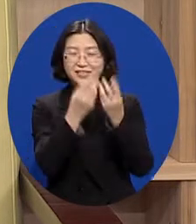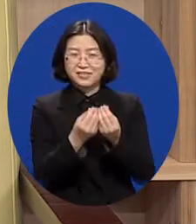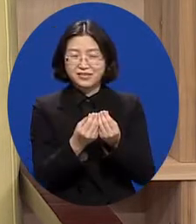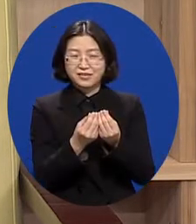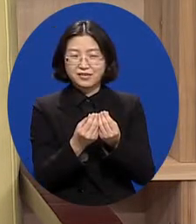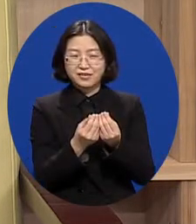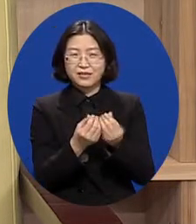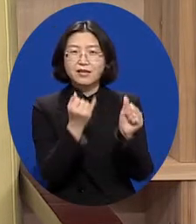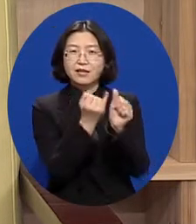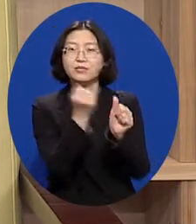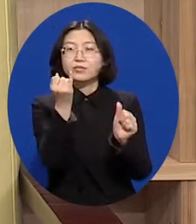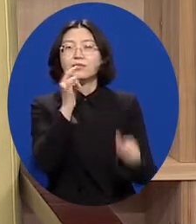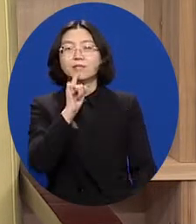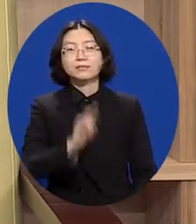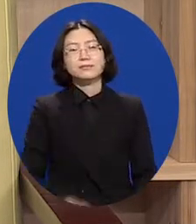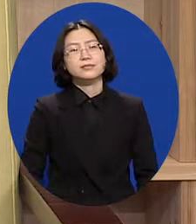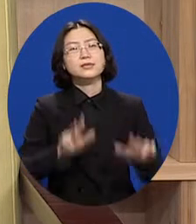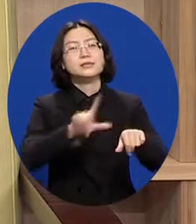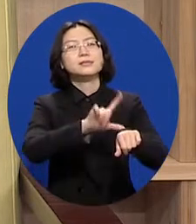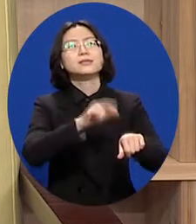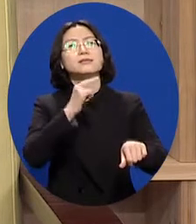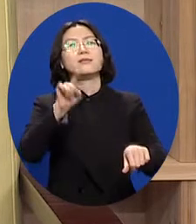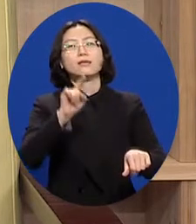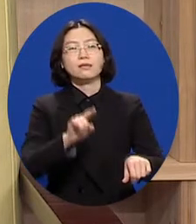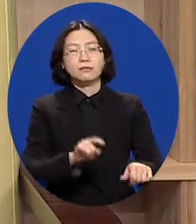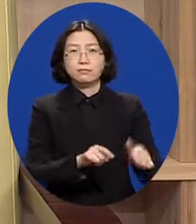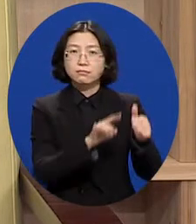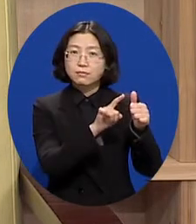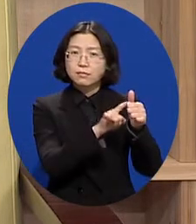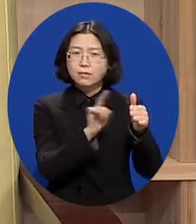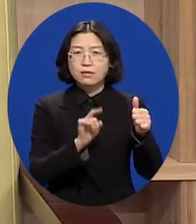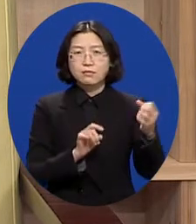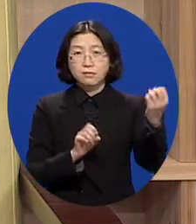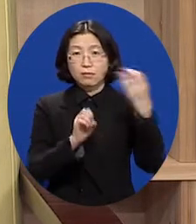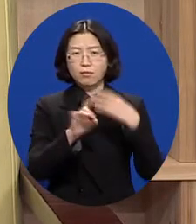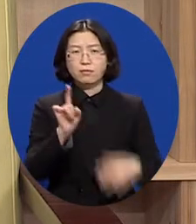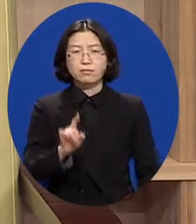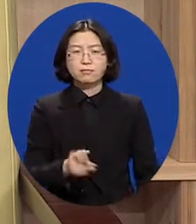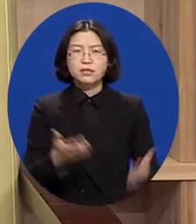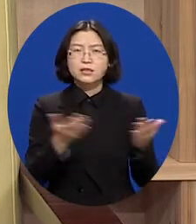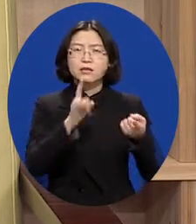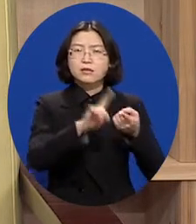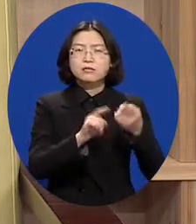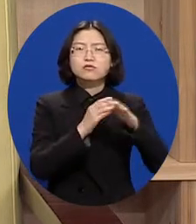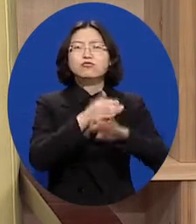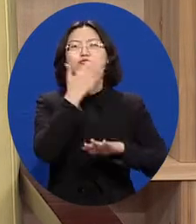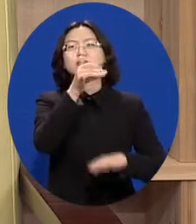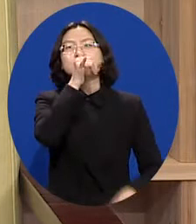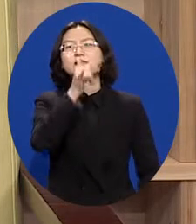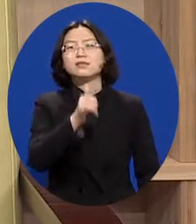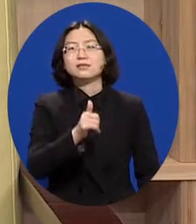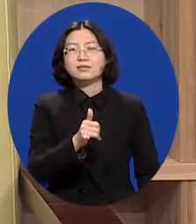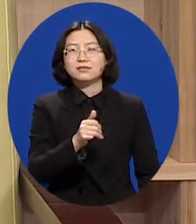아내가 말해요. 도대체 지금 몇 시야? 남편이 대답하죠. 아니, 남자가 일하다 보면 늦을 수도 있지. 자,